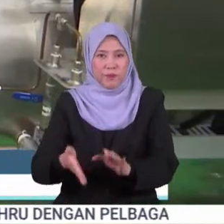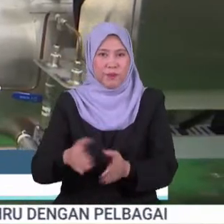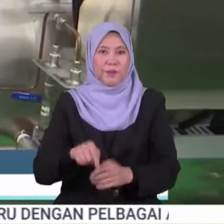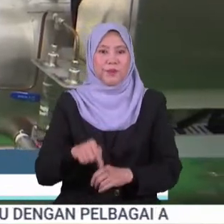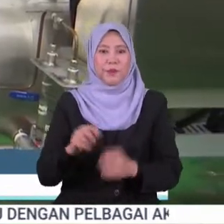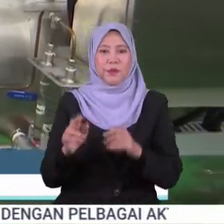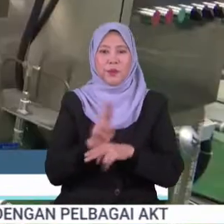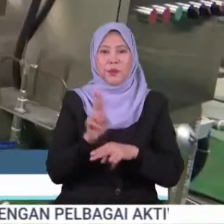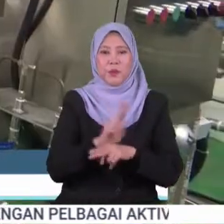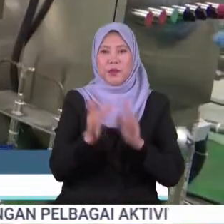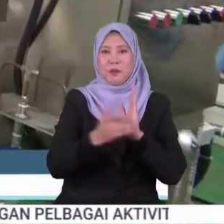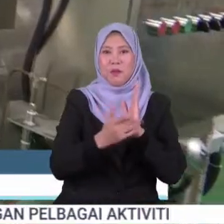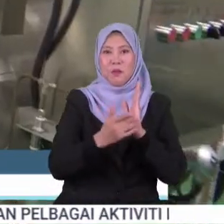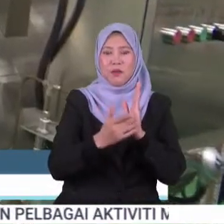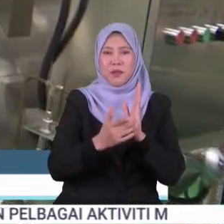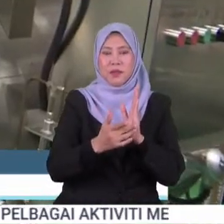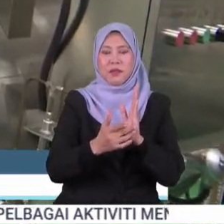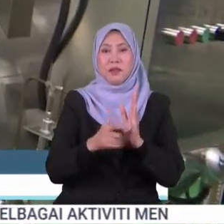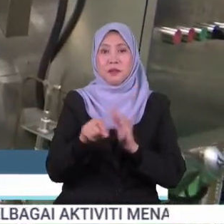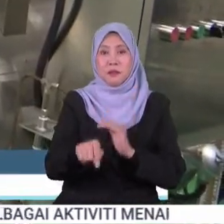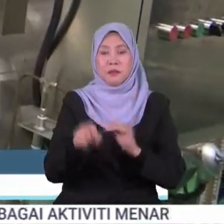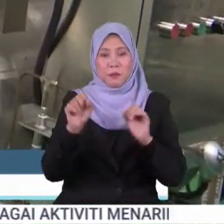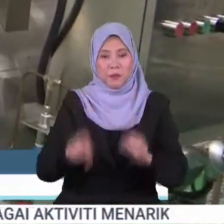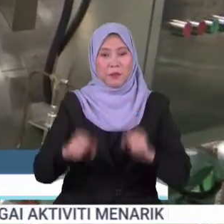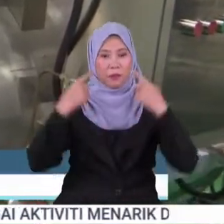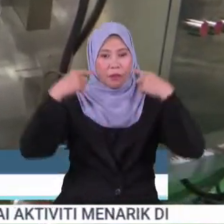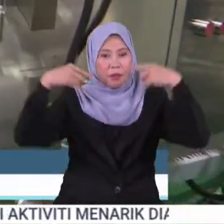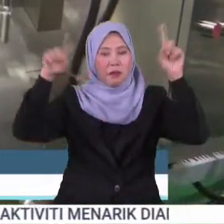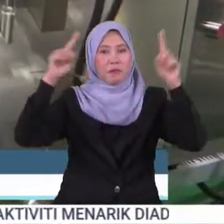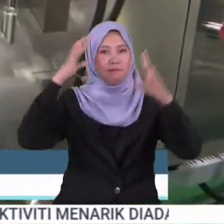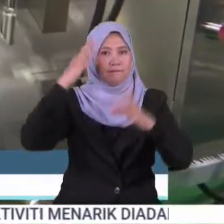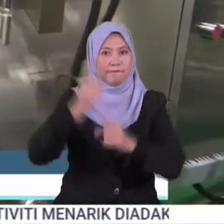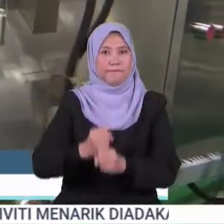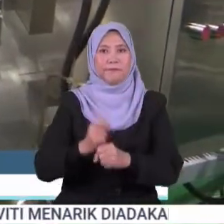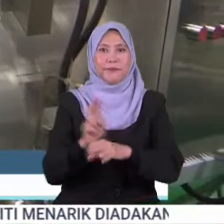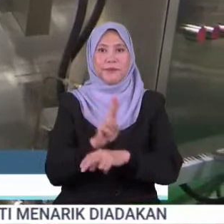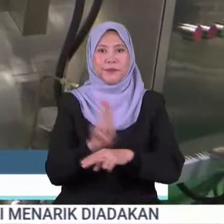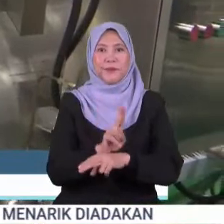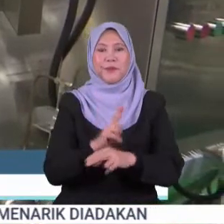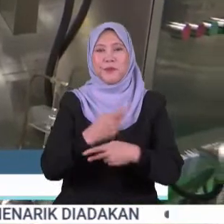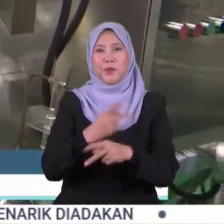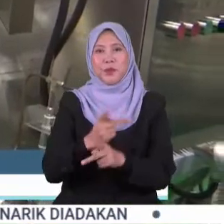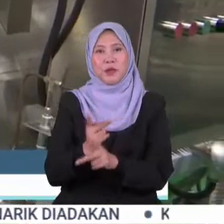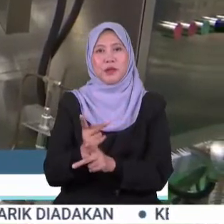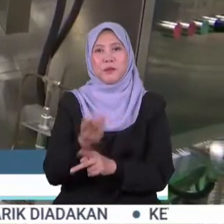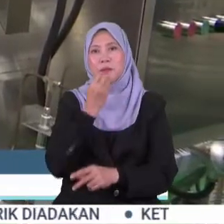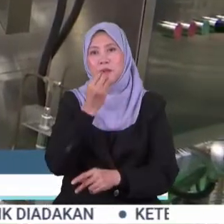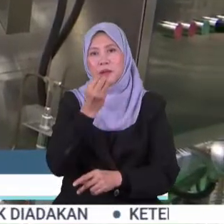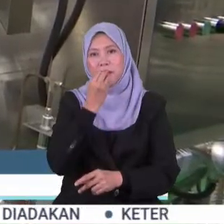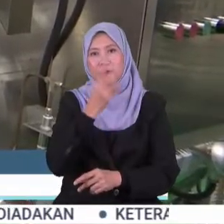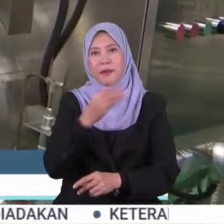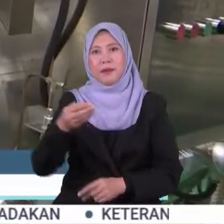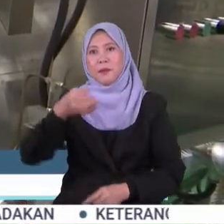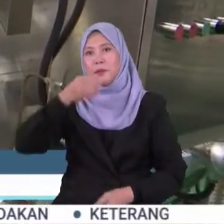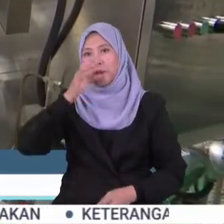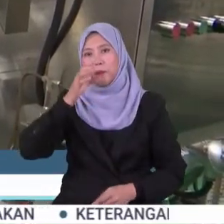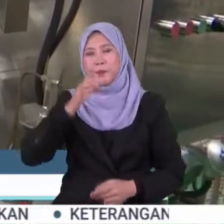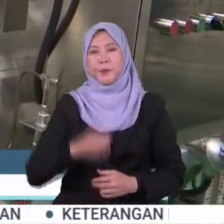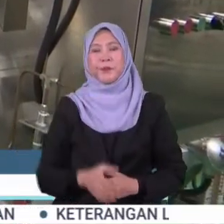Menerusi teknologi pensterilan itu juga berjaya meningkatkan keyakinan pengguna terhadap produk-produk makanan dan